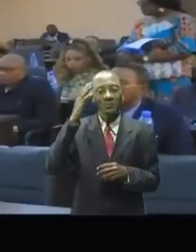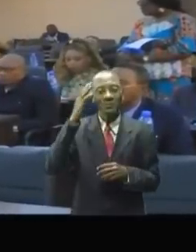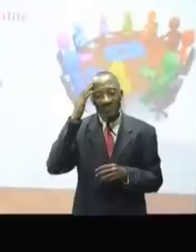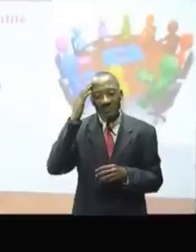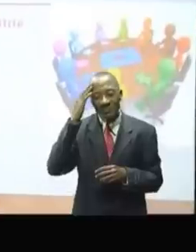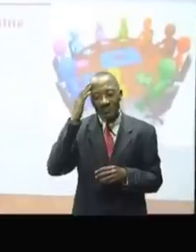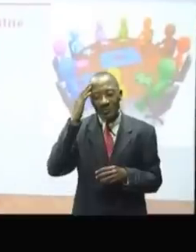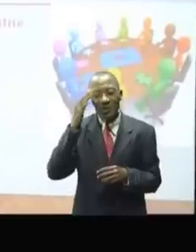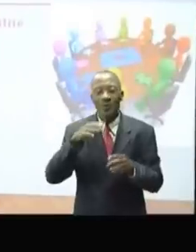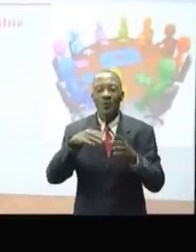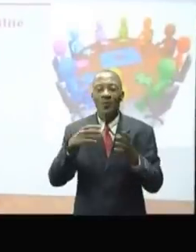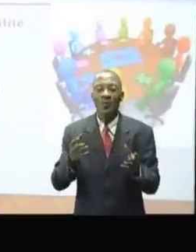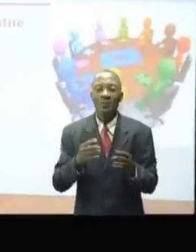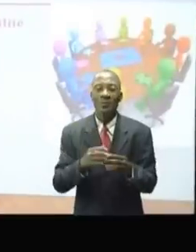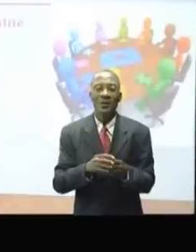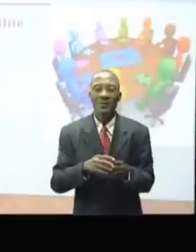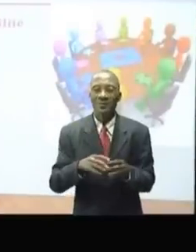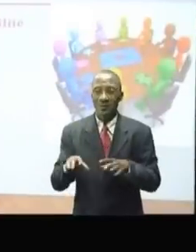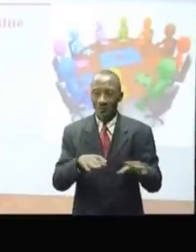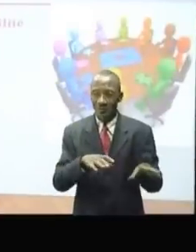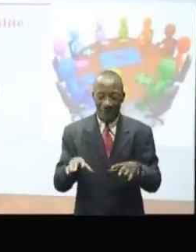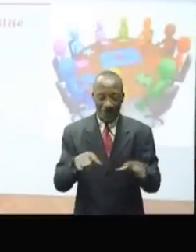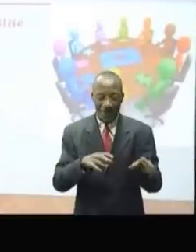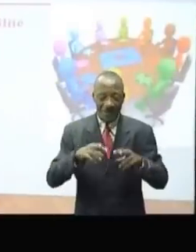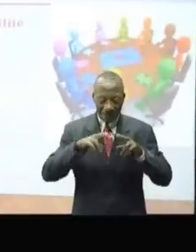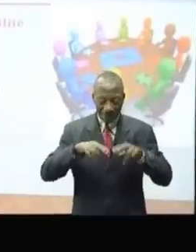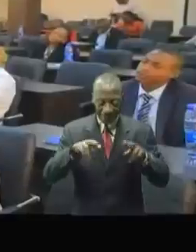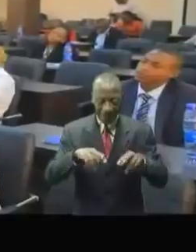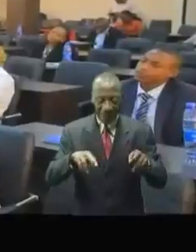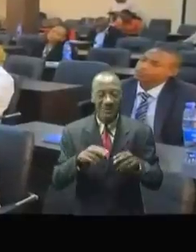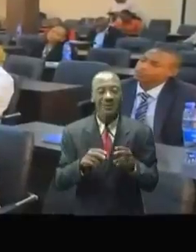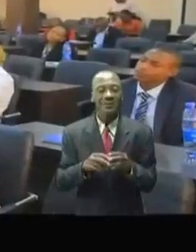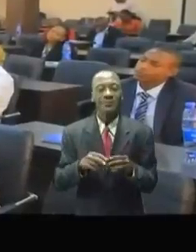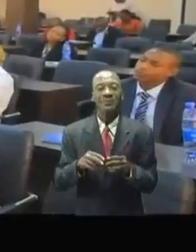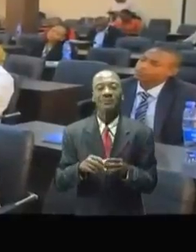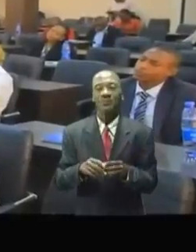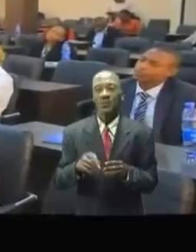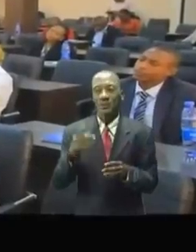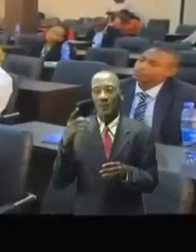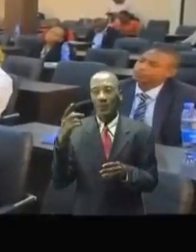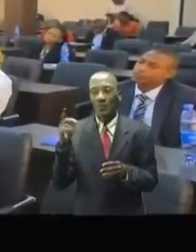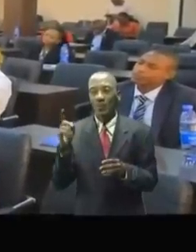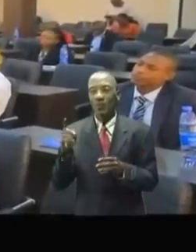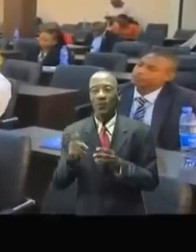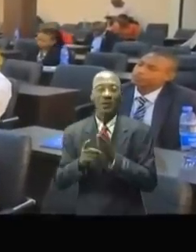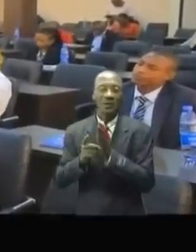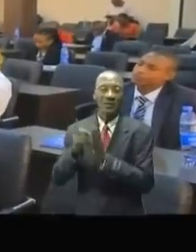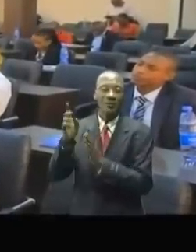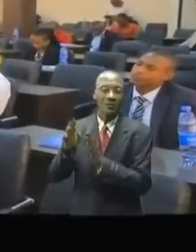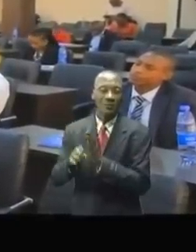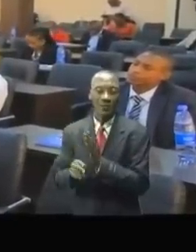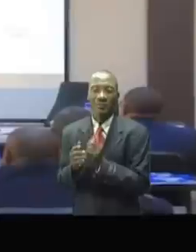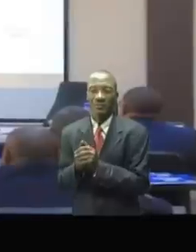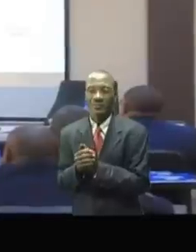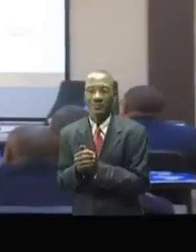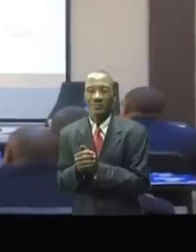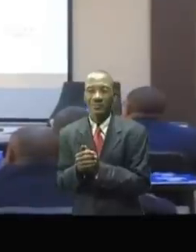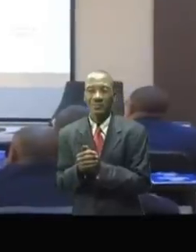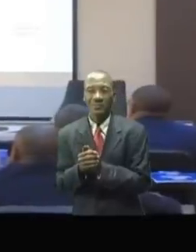des entreprises, instruments de bonne gouvernance. Après 3 jours de formation, le secrétaire général du